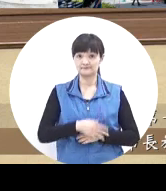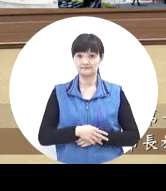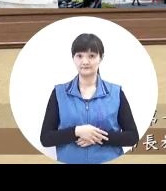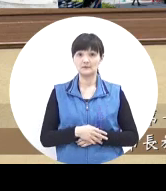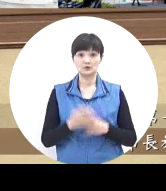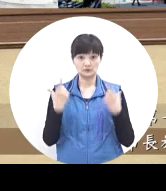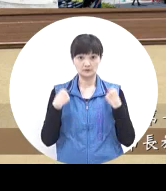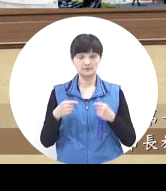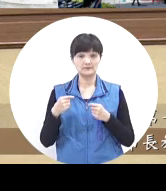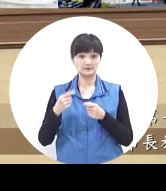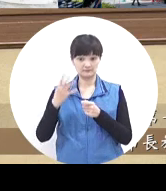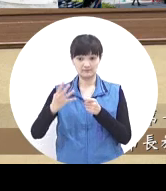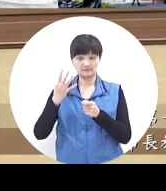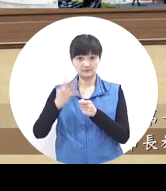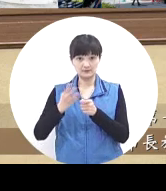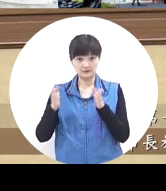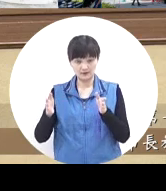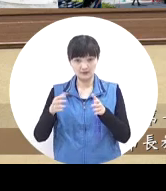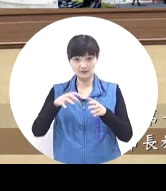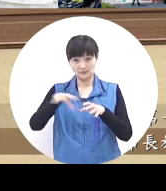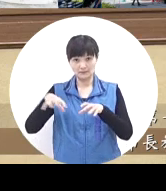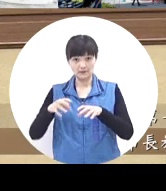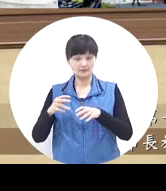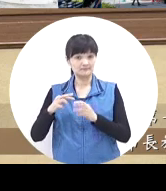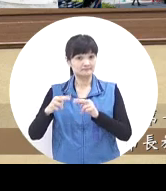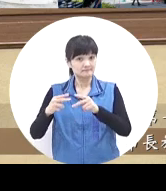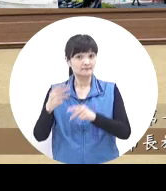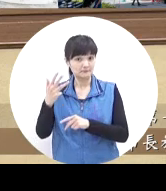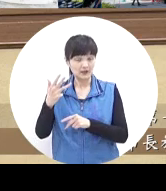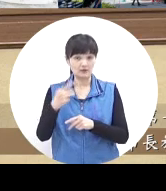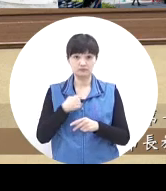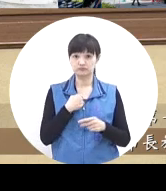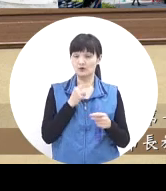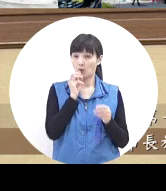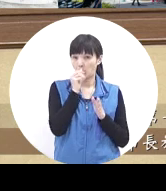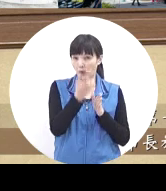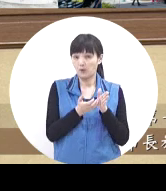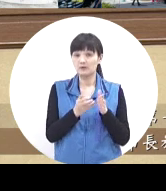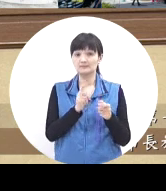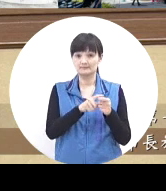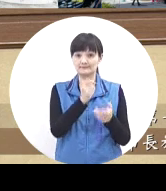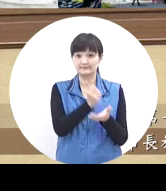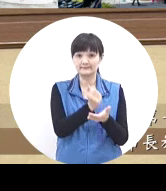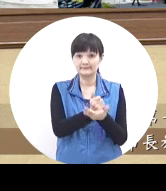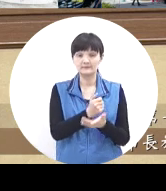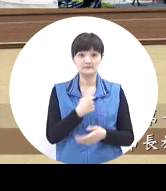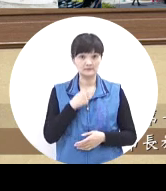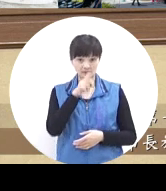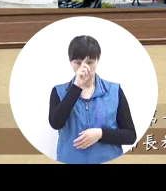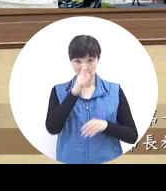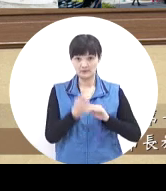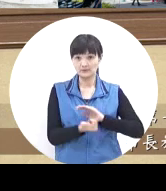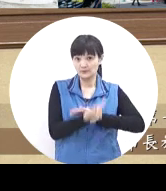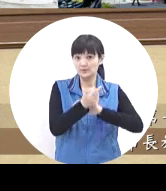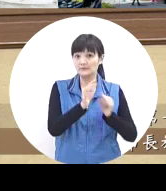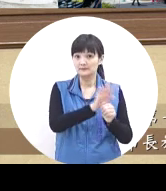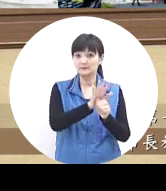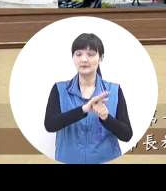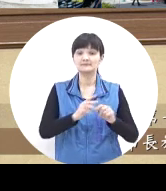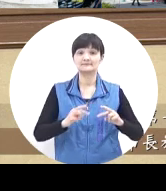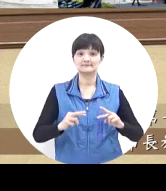8座已经提早完成。我们还是继续的做，我们希望今年把莺歌市场也改造完成。